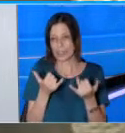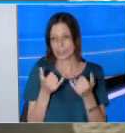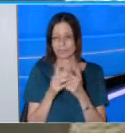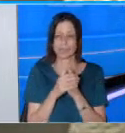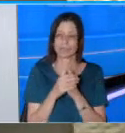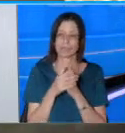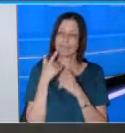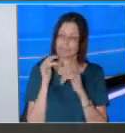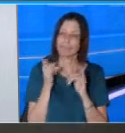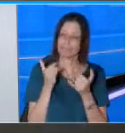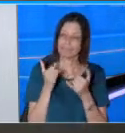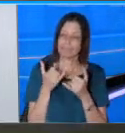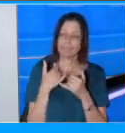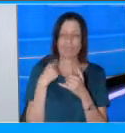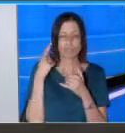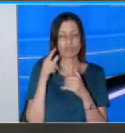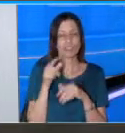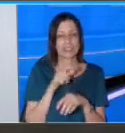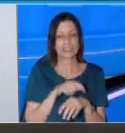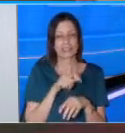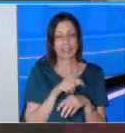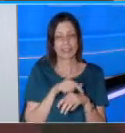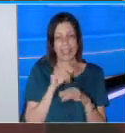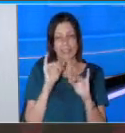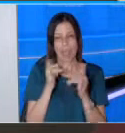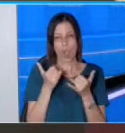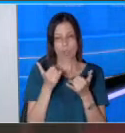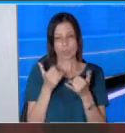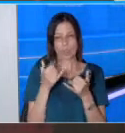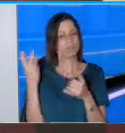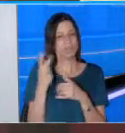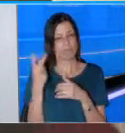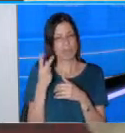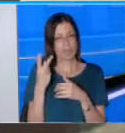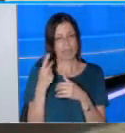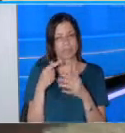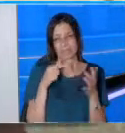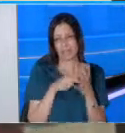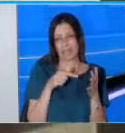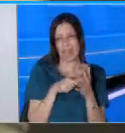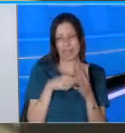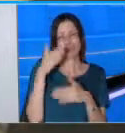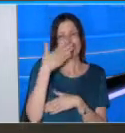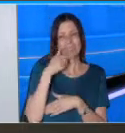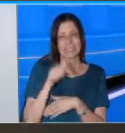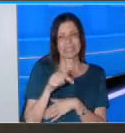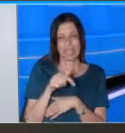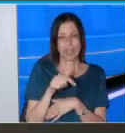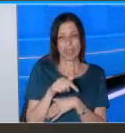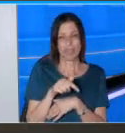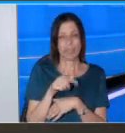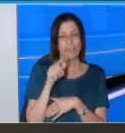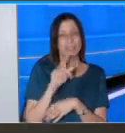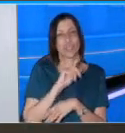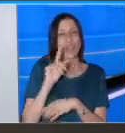כן. אני חושב שזה הזמן הנכון בהחלט, מפני שמדינת ישראל, זה